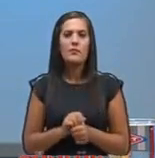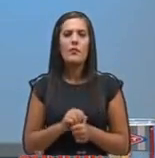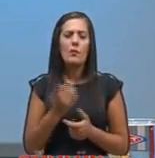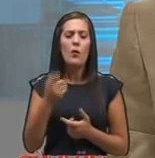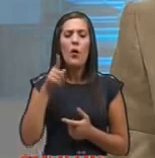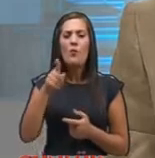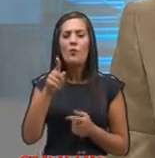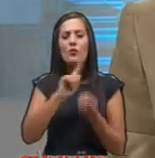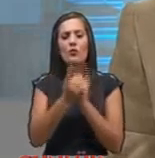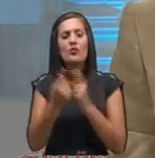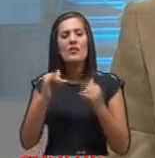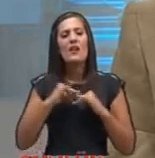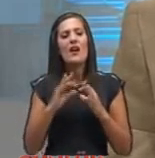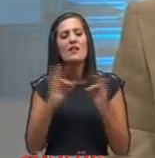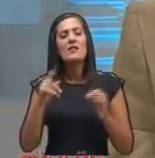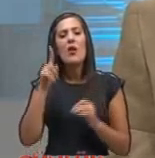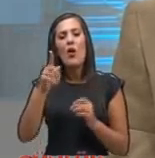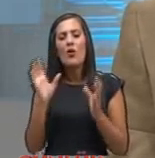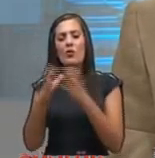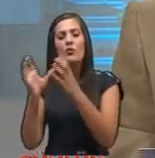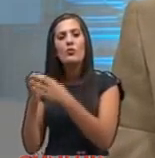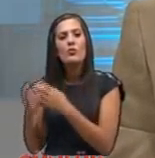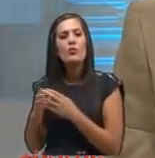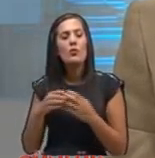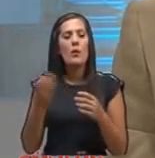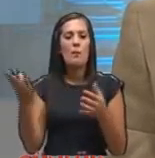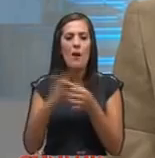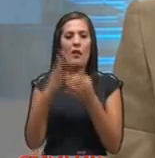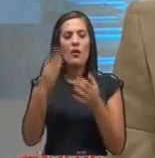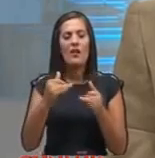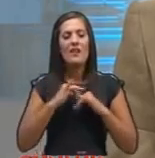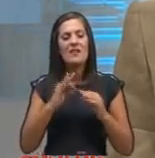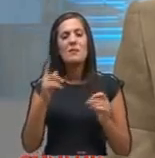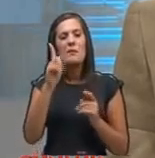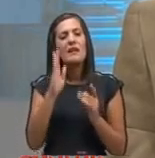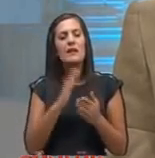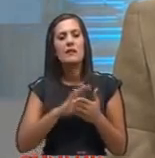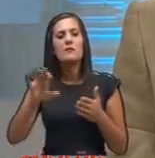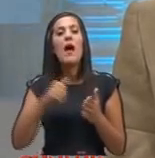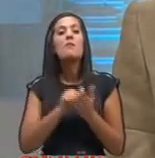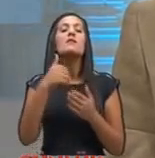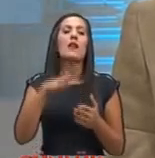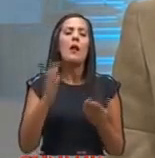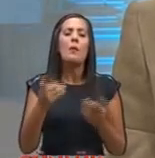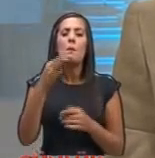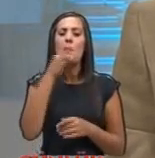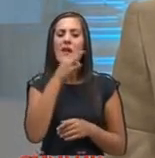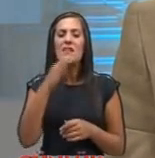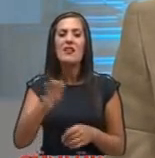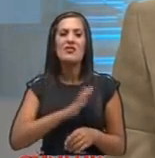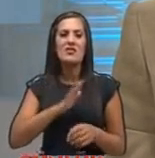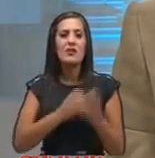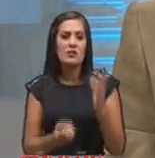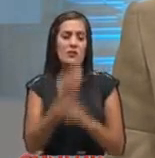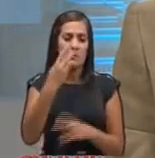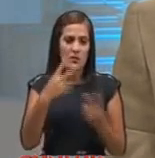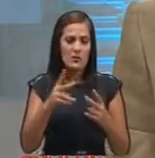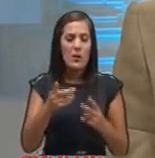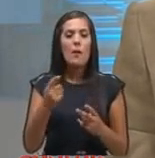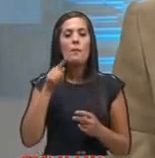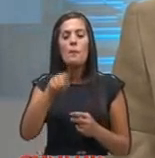Yani o tür rahatsızlıklar, o dalları ilgilendiren rahatsızlıkların bir kısmı, hepsi değil ama onlar da benzer şikayetlere yol açabileceği için